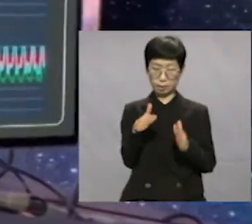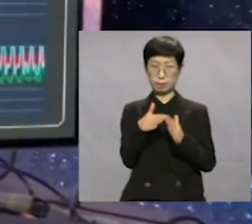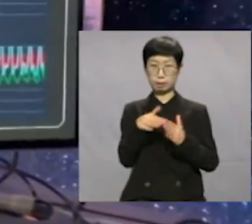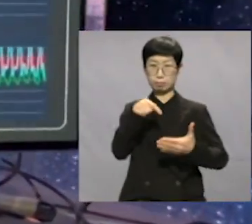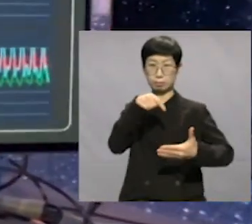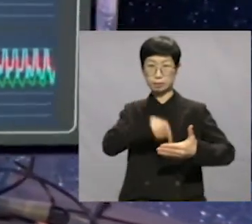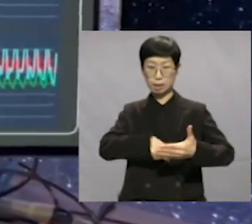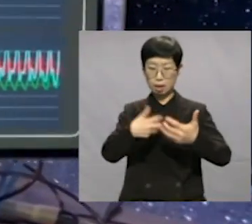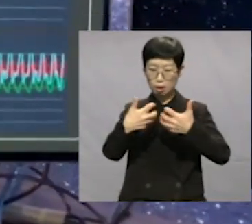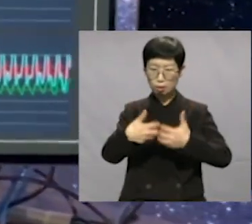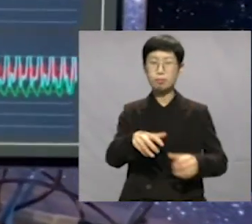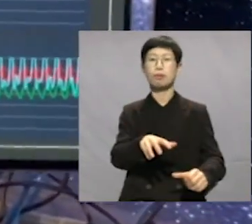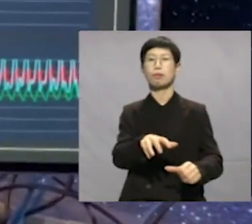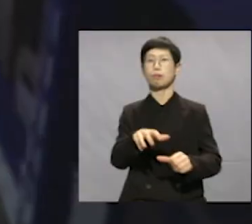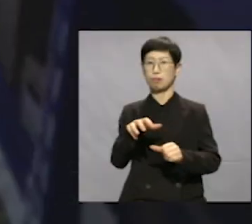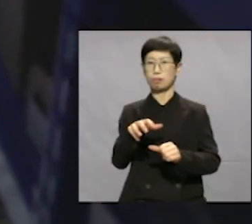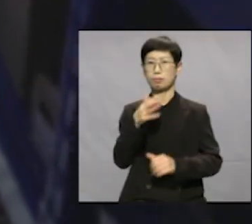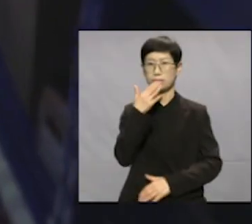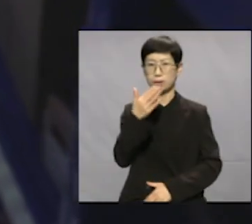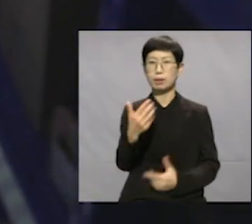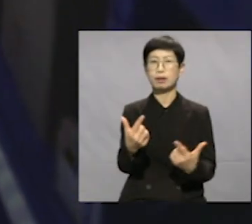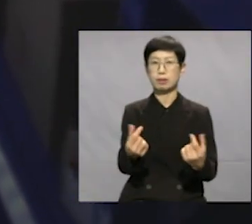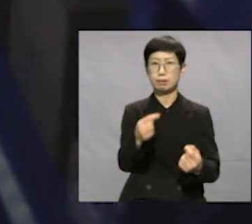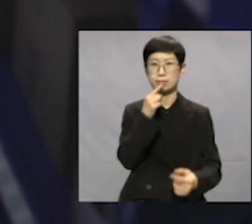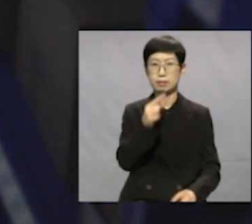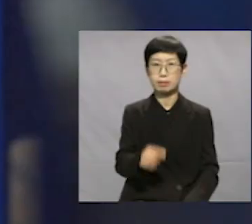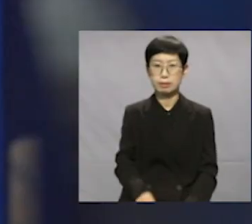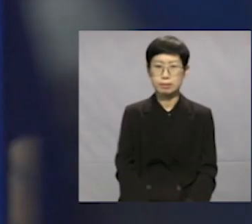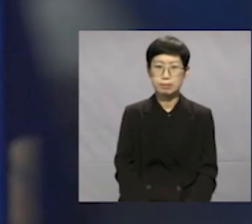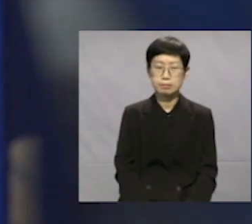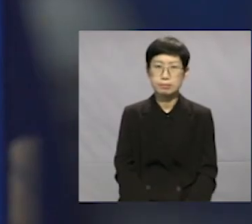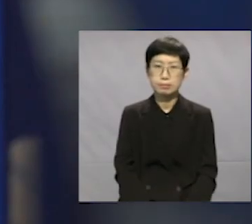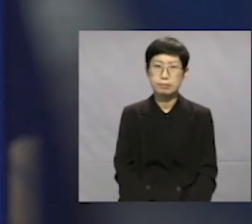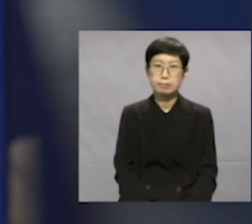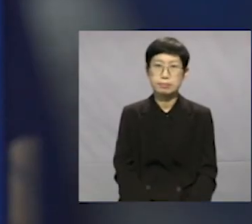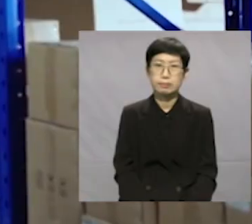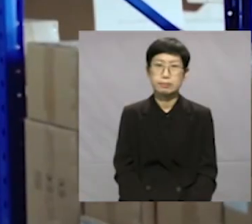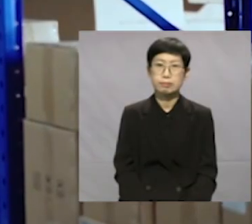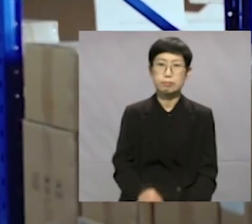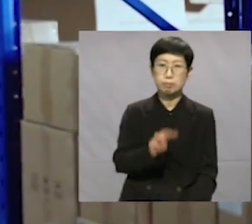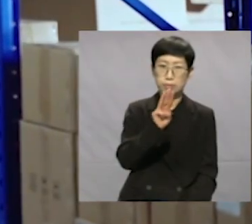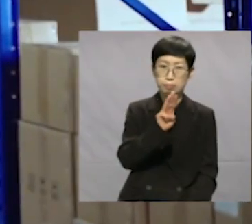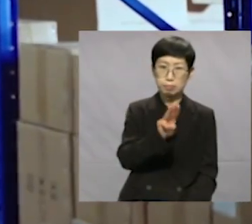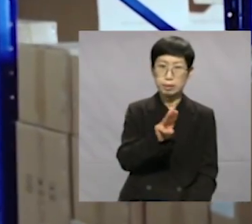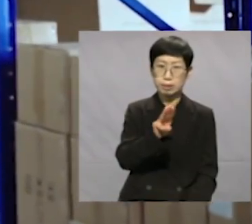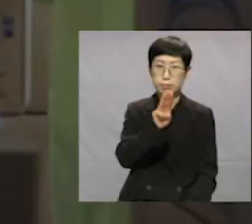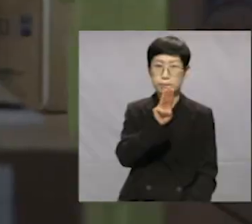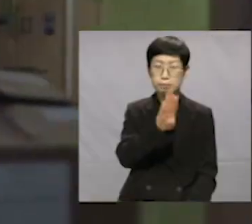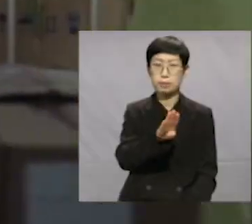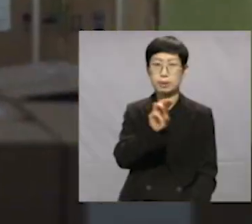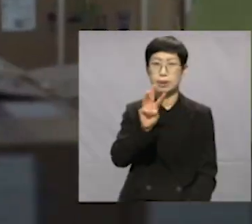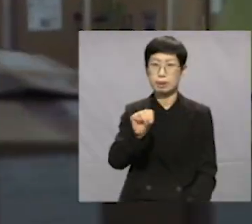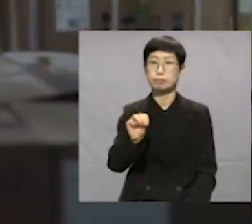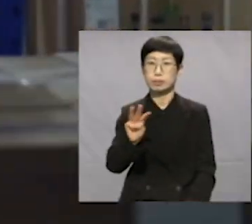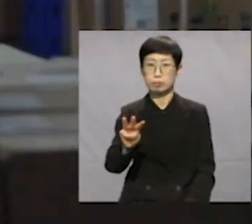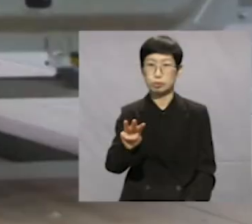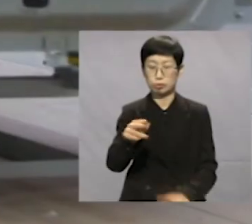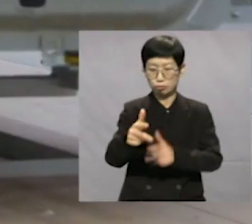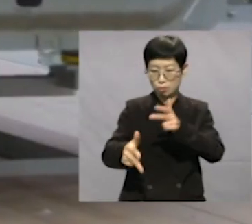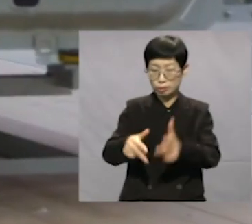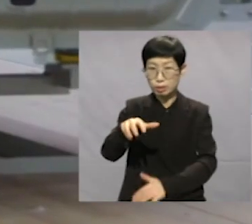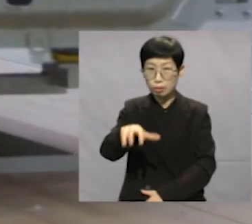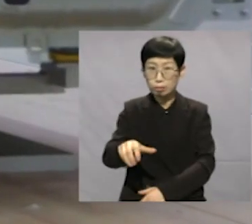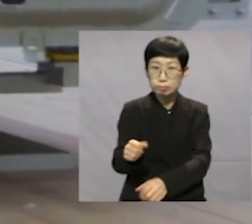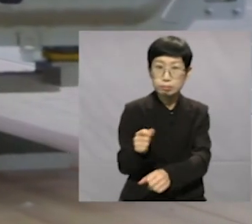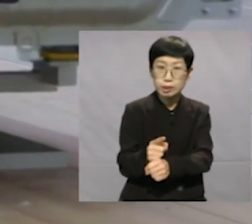거다. 근데 실제로 이제 그 피규어 AI라고 이것도 로봇 회사죠. 이게 BMW 산업 현장에 일단 벌써 그 휴머노이드